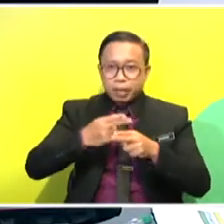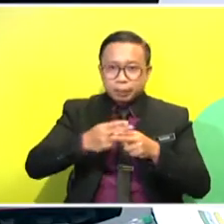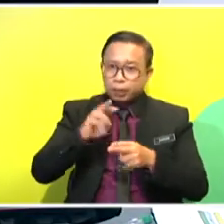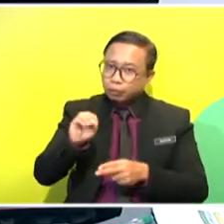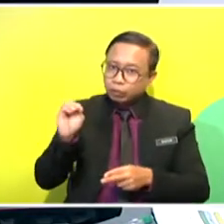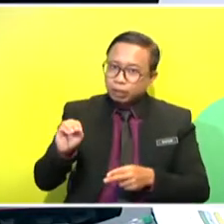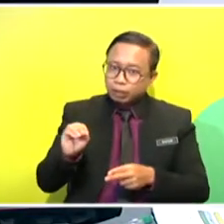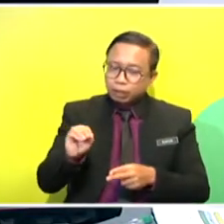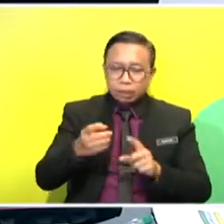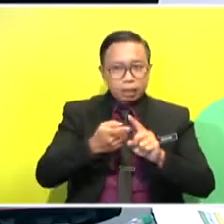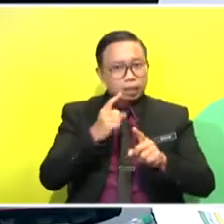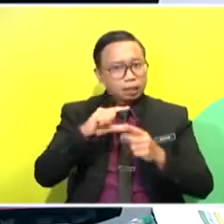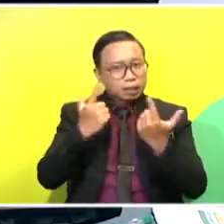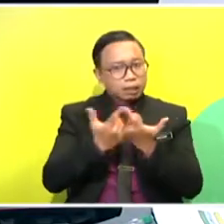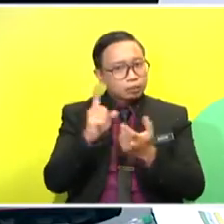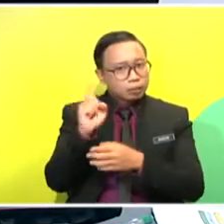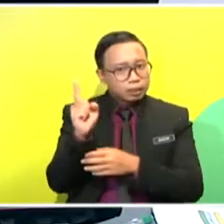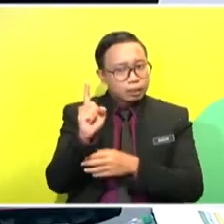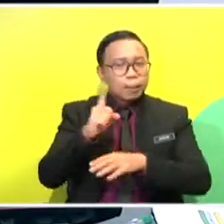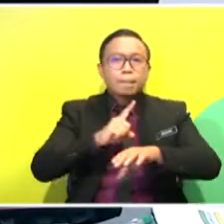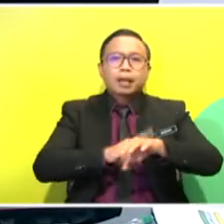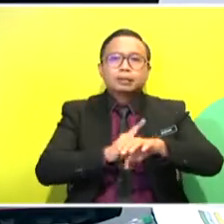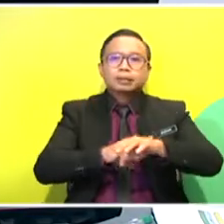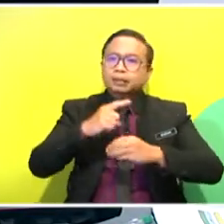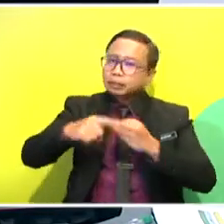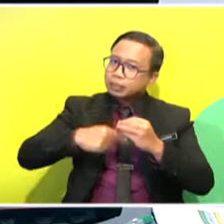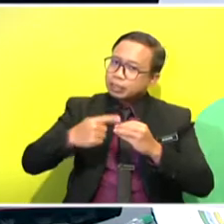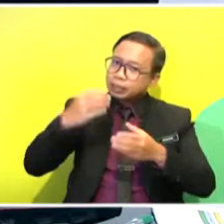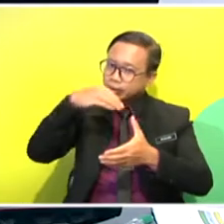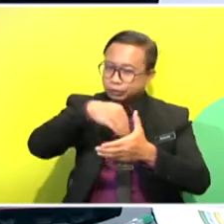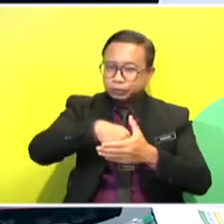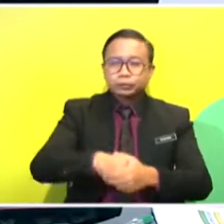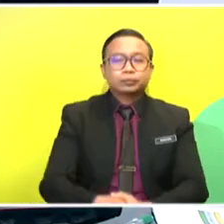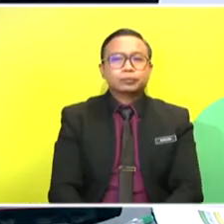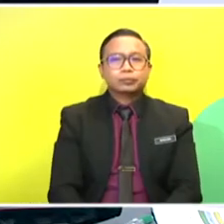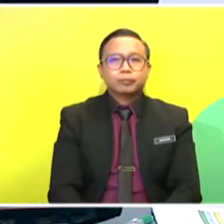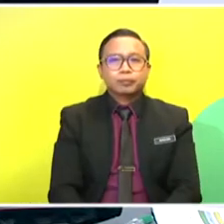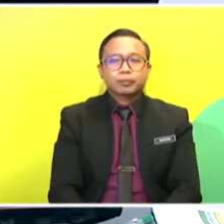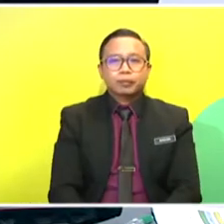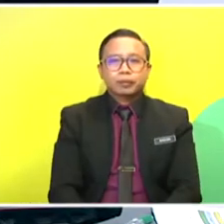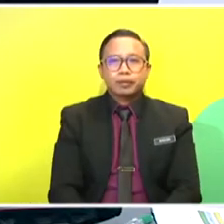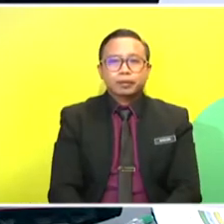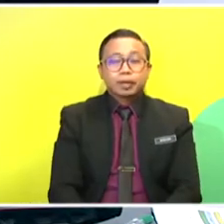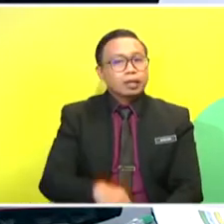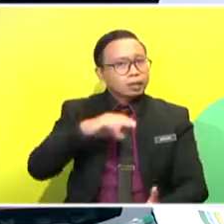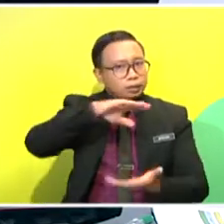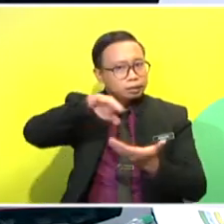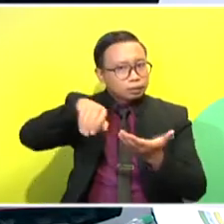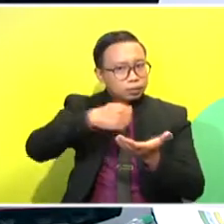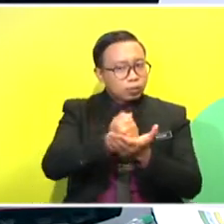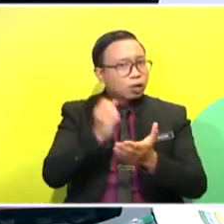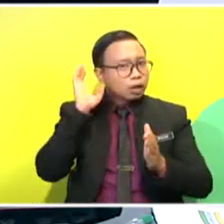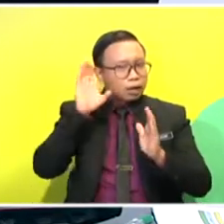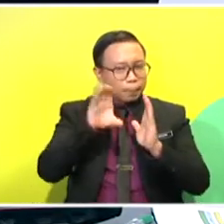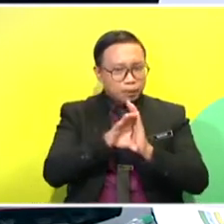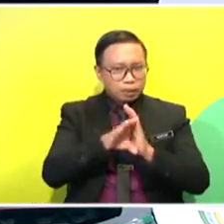dan jam berapa mereka masuk dalam kelas tersebut. Okey, Nisa. Daripada semua gambar-gambar di situ, cikgu